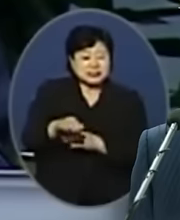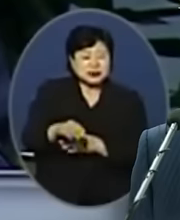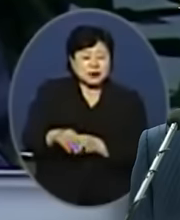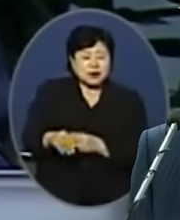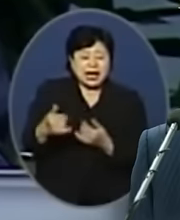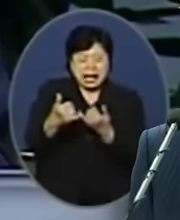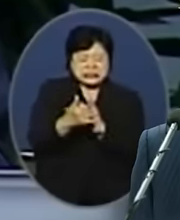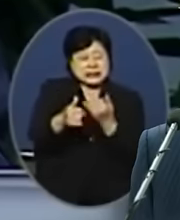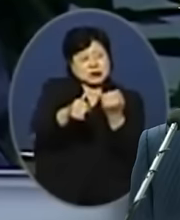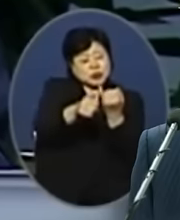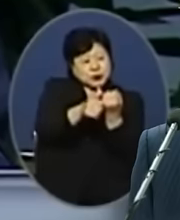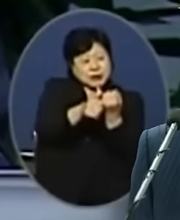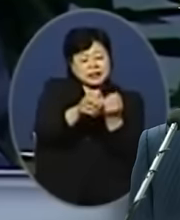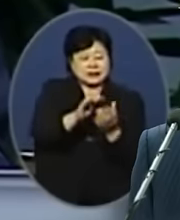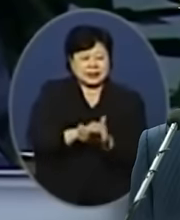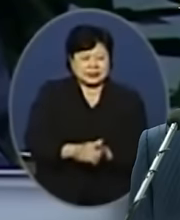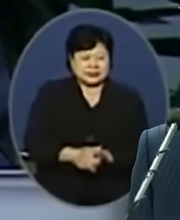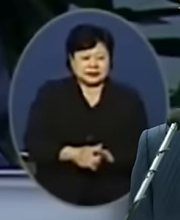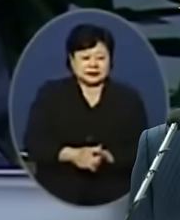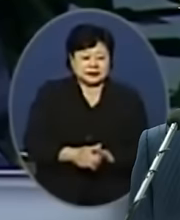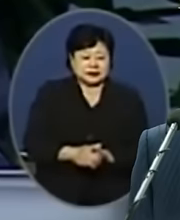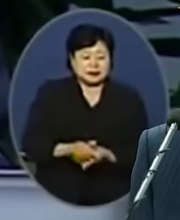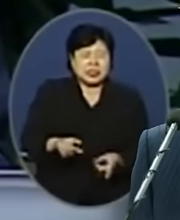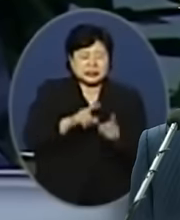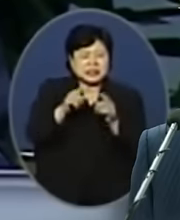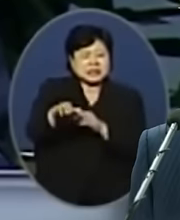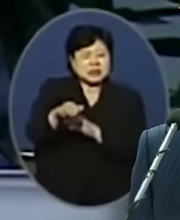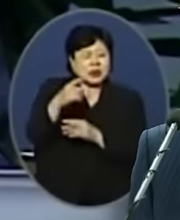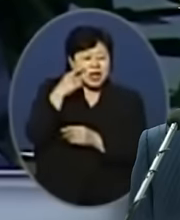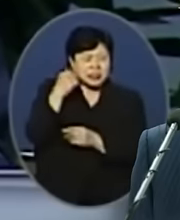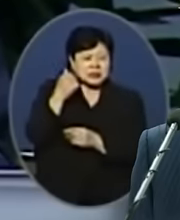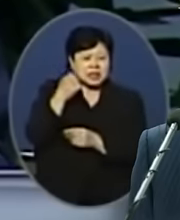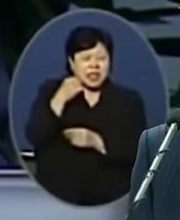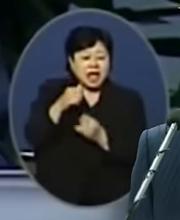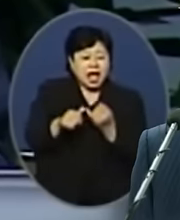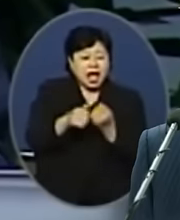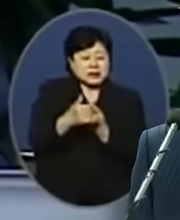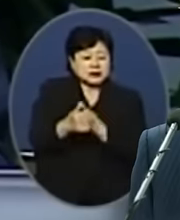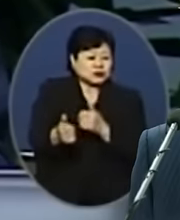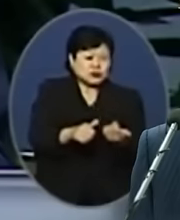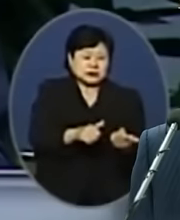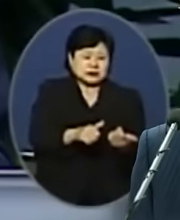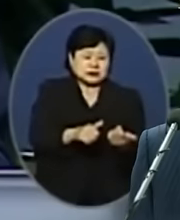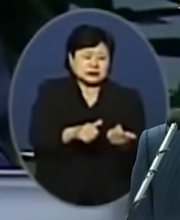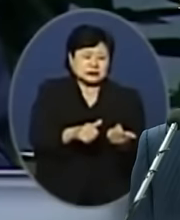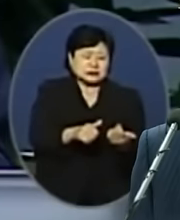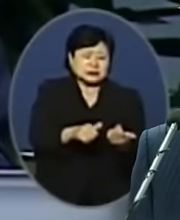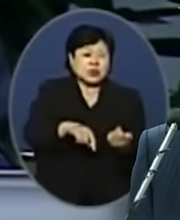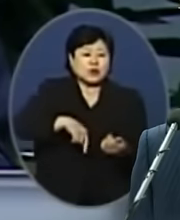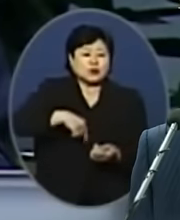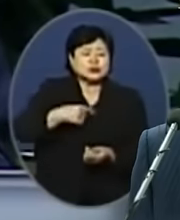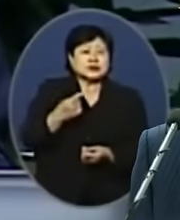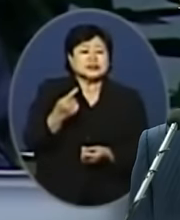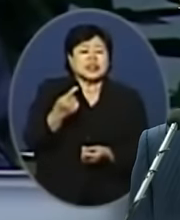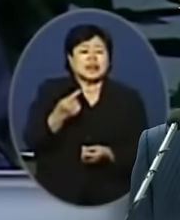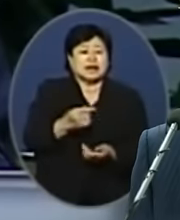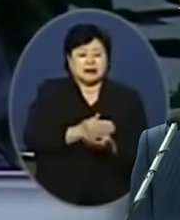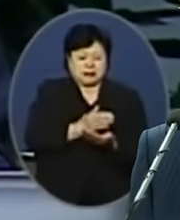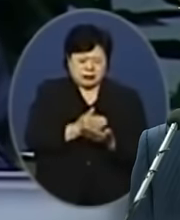결혼했어요. 그래 얼마 살다가 시골 아저씨가 또 병들어 죽어버렸어요. 그래서